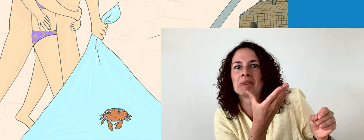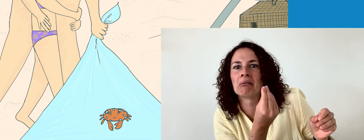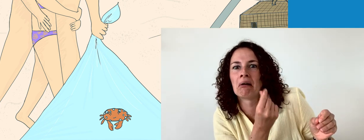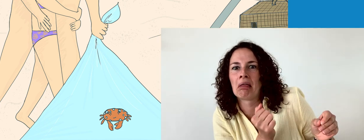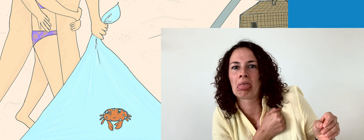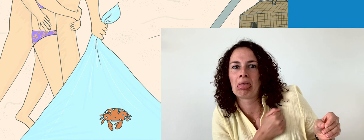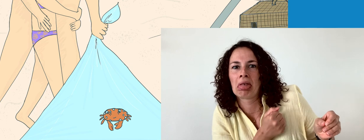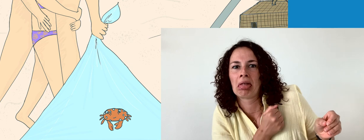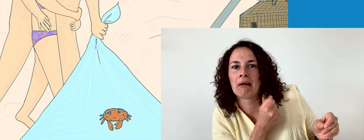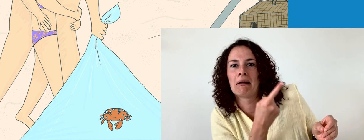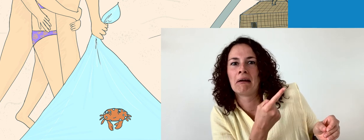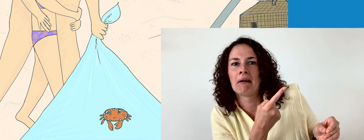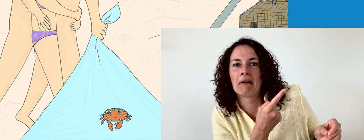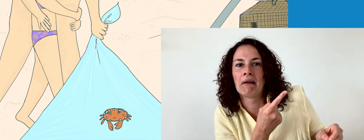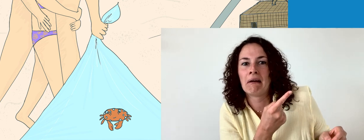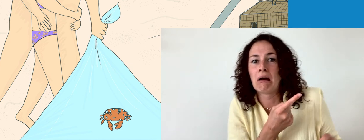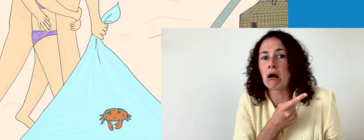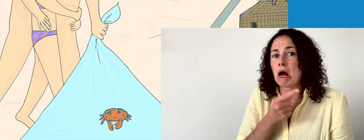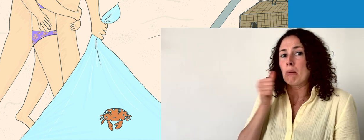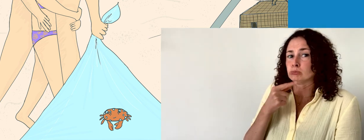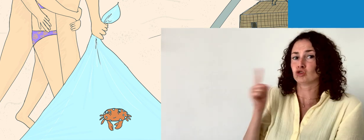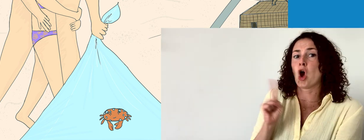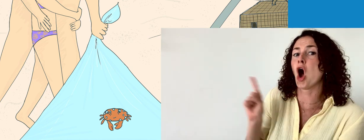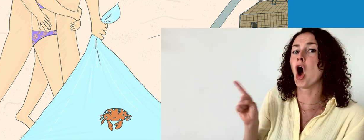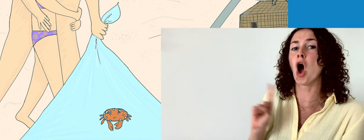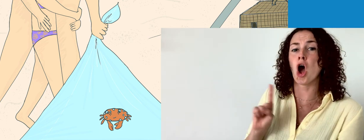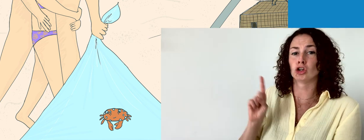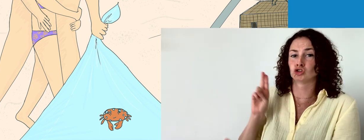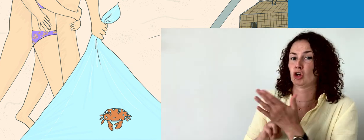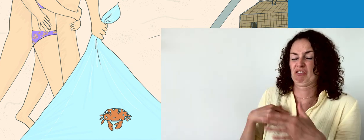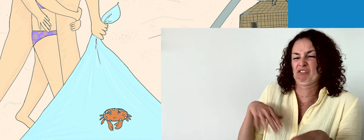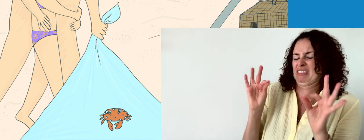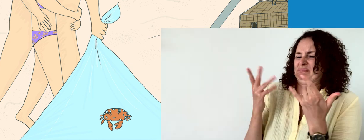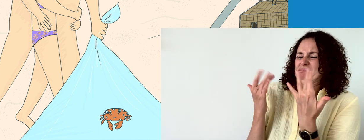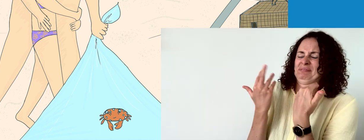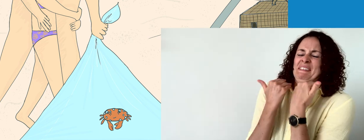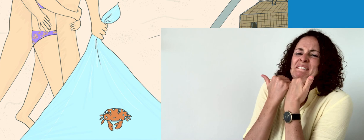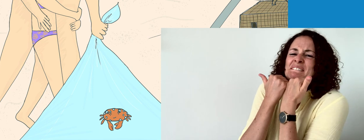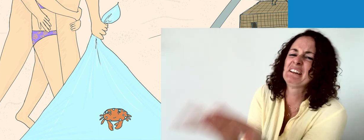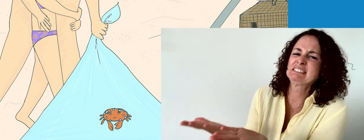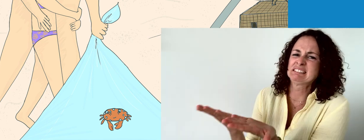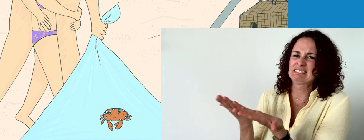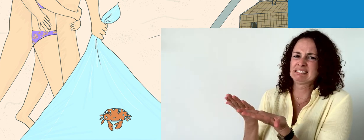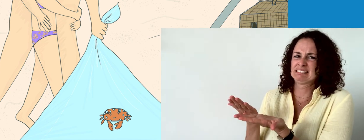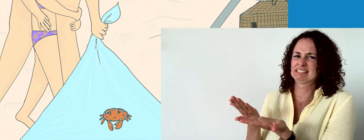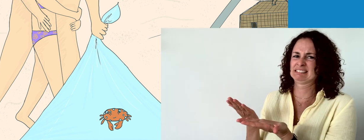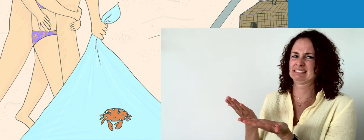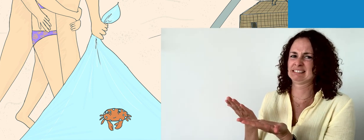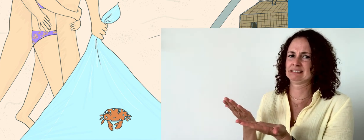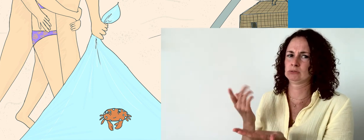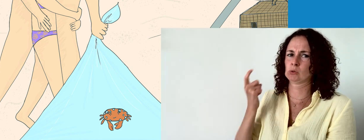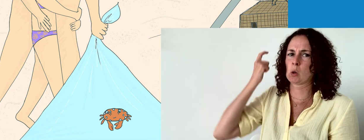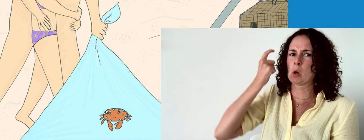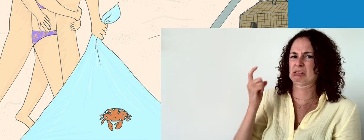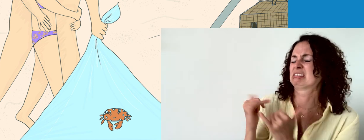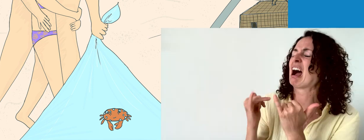denk Zegt Mare bezorgd Dat jullie Krabbenvrees hebben Nee Zegt mama Helemaal niet